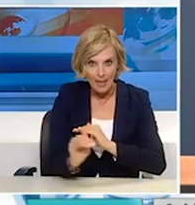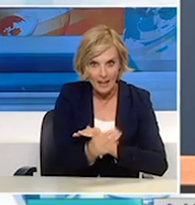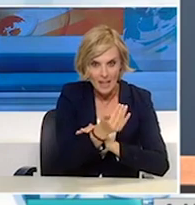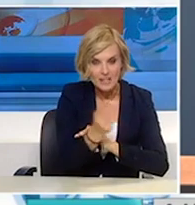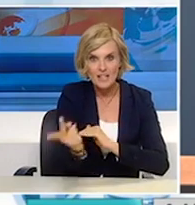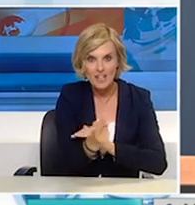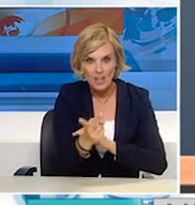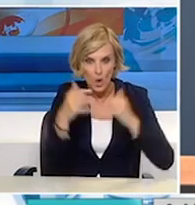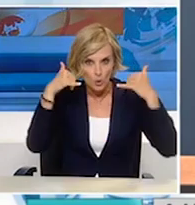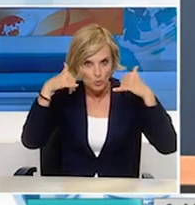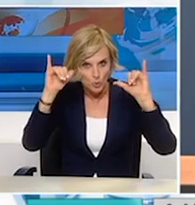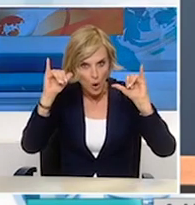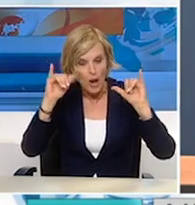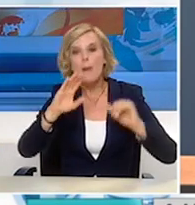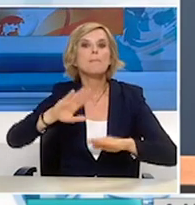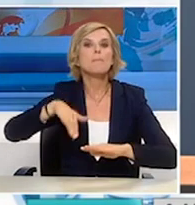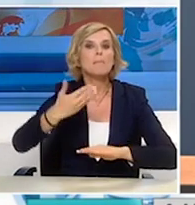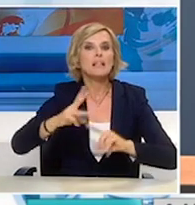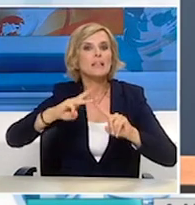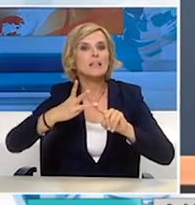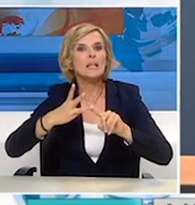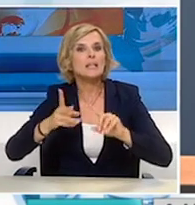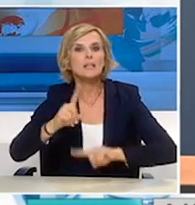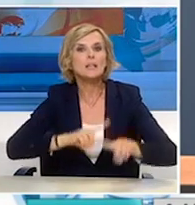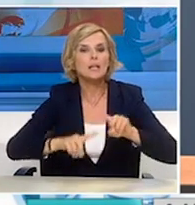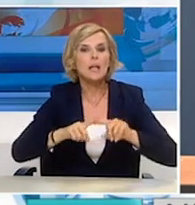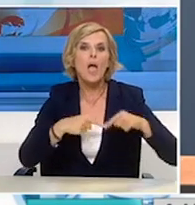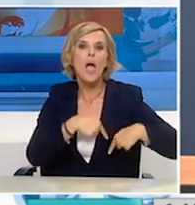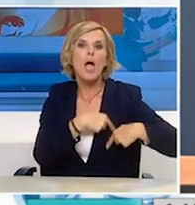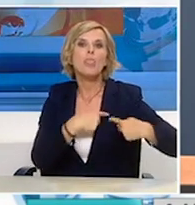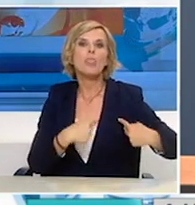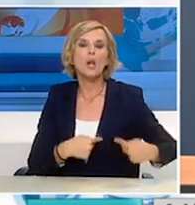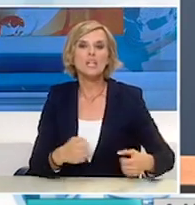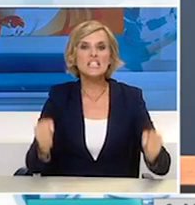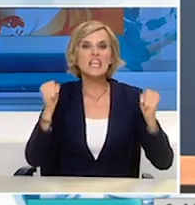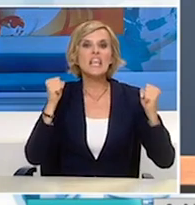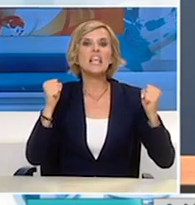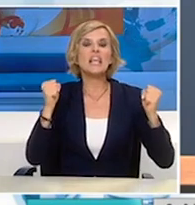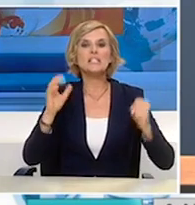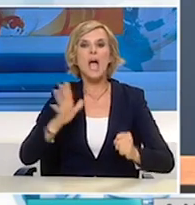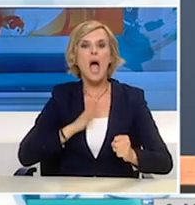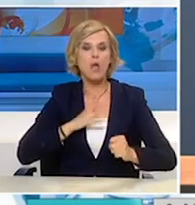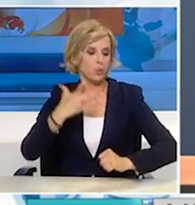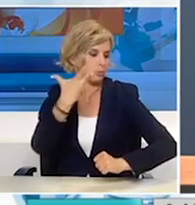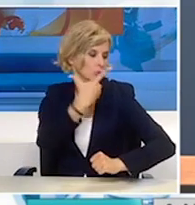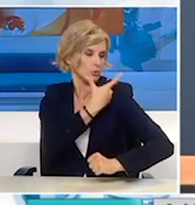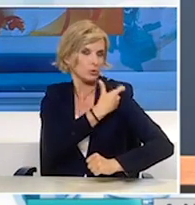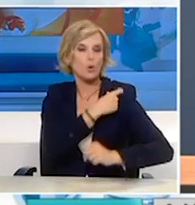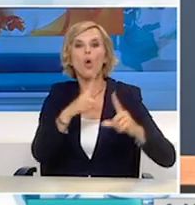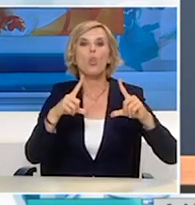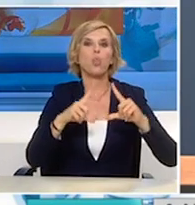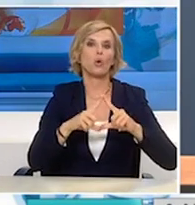των υγιών εθελοντών, την πρώτη φάση που δοκιμάζουμε διαδοχικά μεγαλύτερες δόσεις. Προσπαθούν να βρούμε την τέλεια δόση που κάνει ικανοποιητικό αριθμό